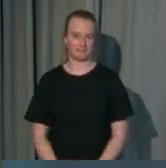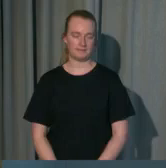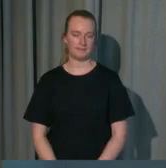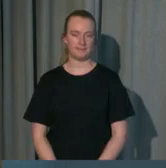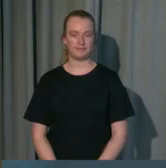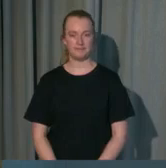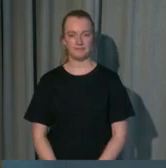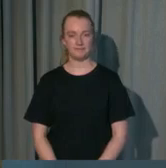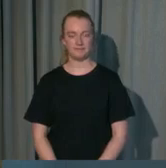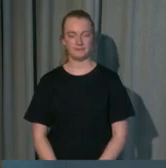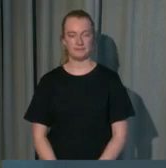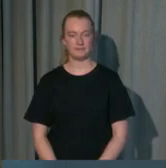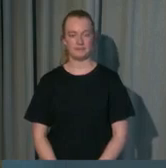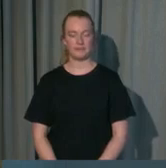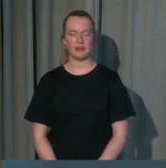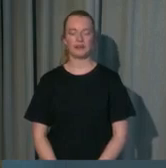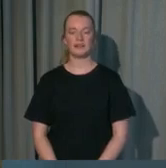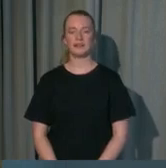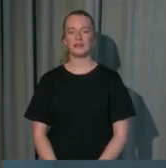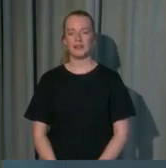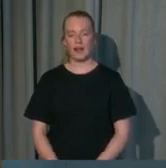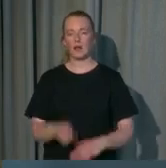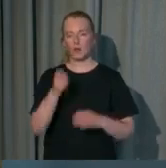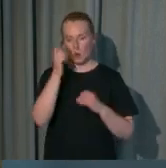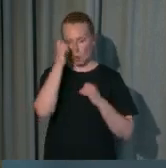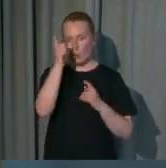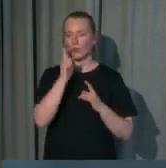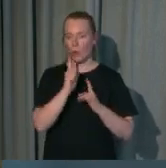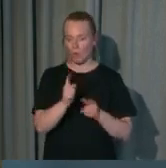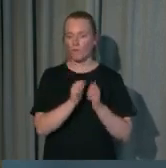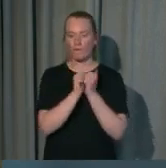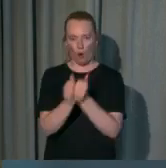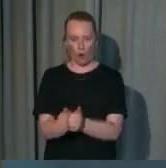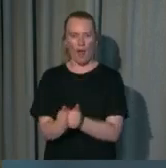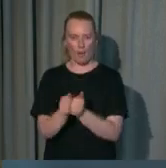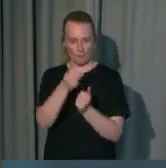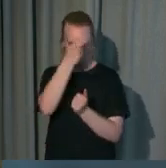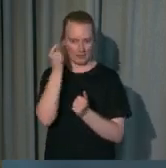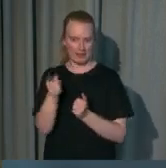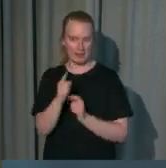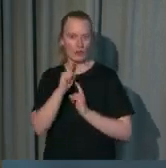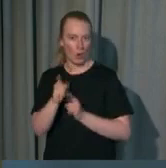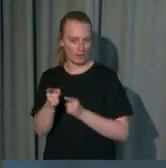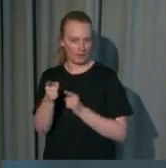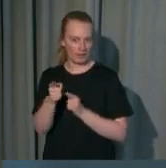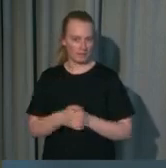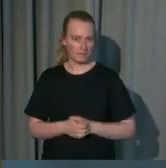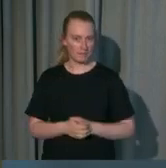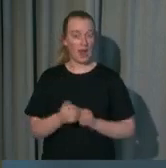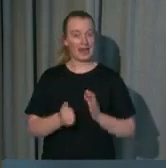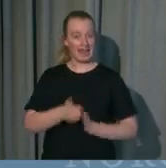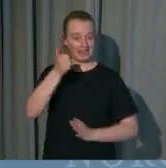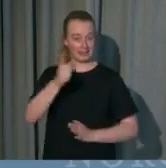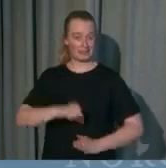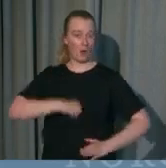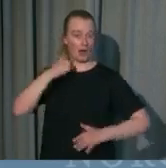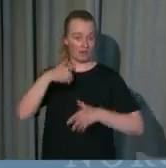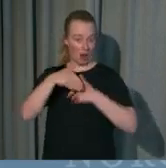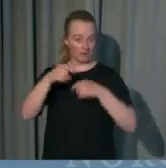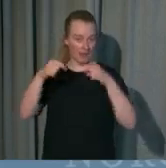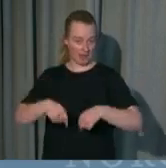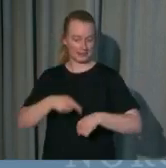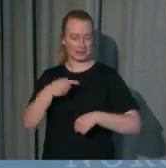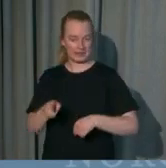Jeg synes det et klokt råd å følge politiets råd og anvisning. Ledelsen i Pride-paraden her i Oslo tok beslutningen